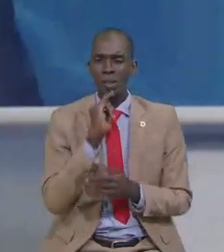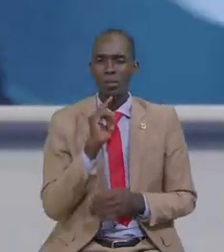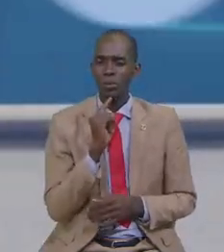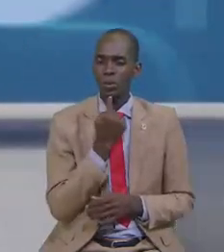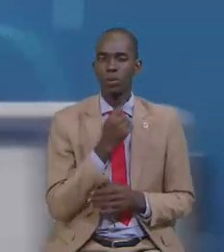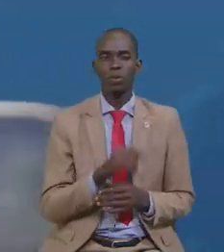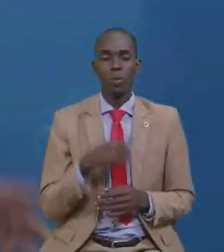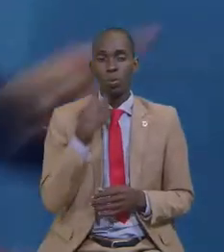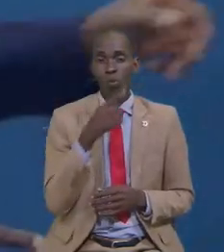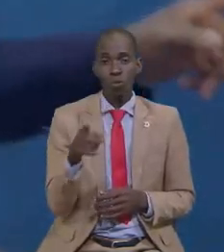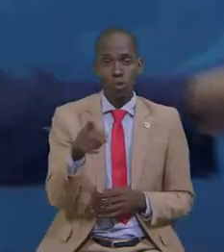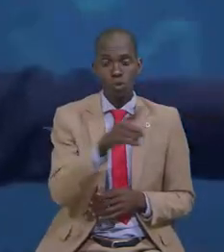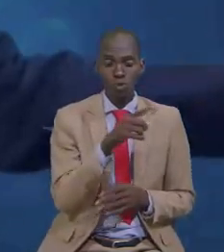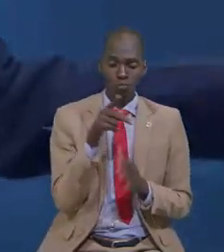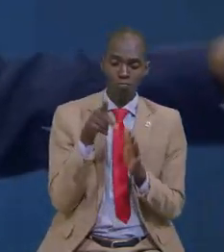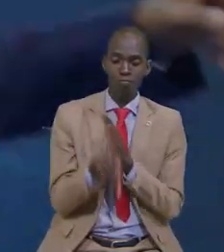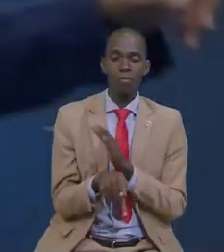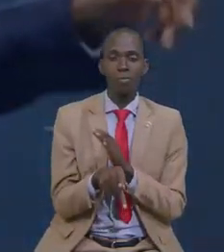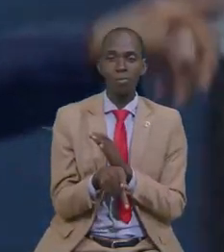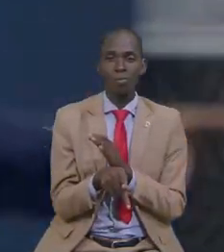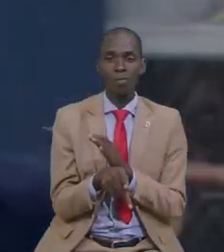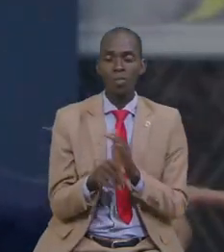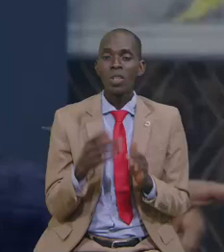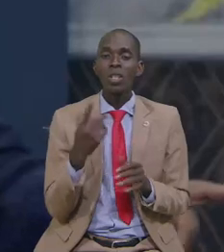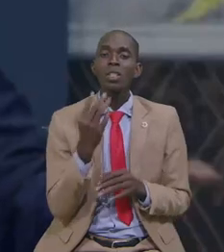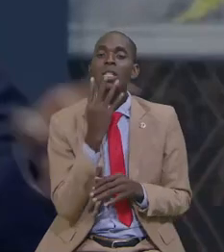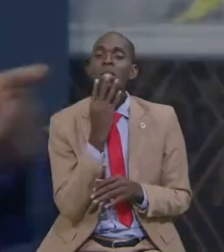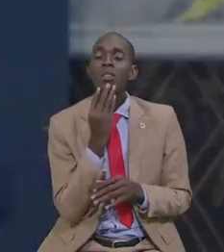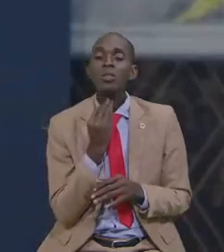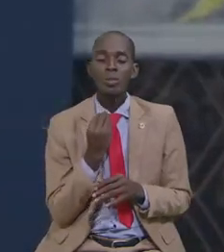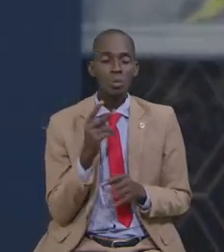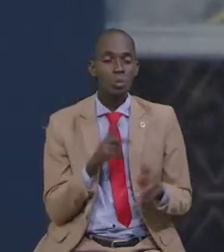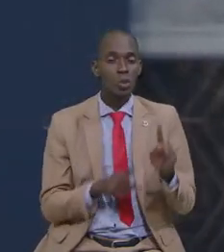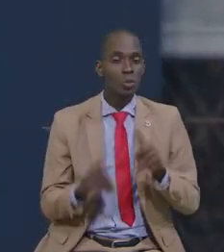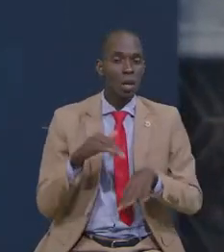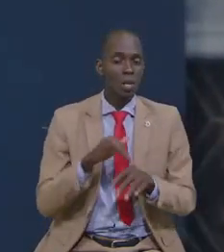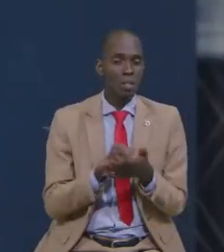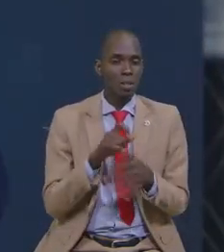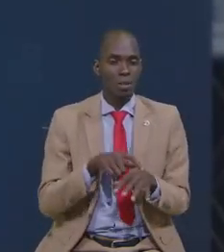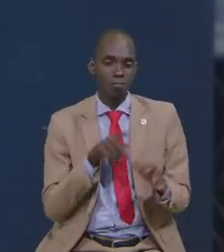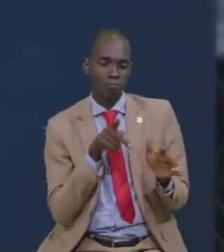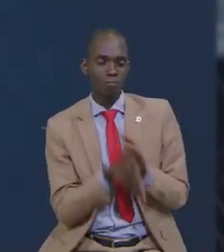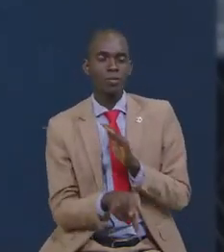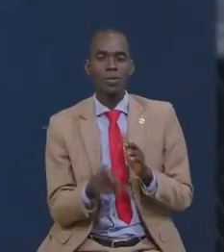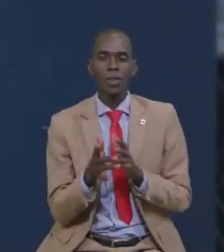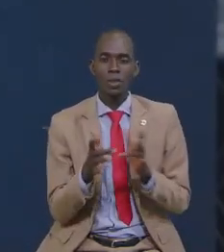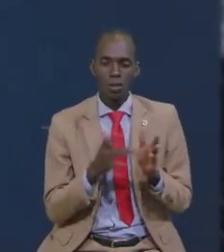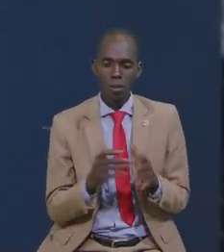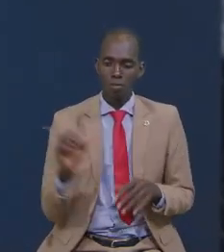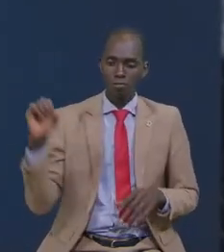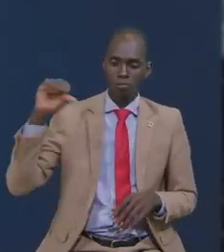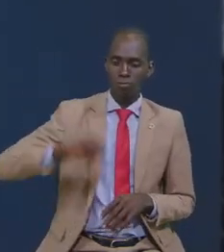pendant au bois. Ça, c'est sévère, hein? Oui, les Juifs l'ont tué, ils